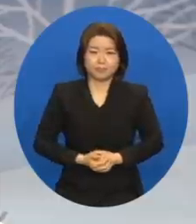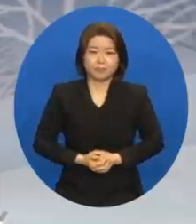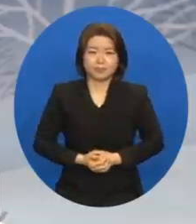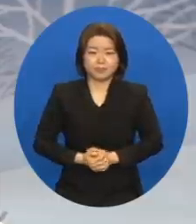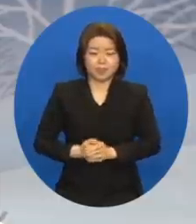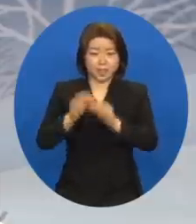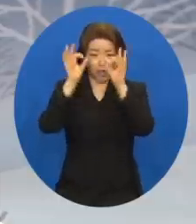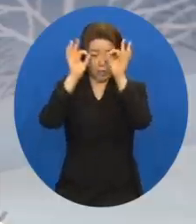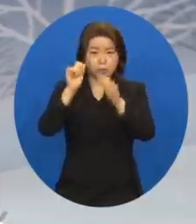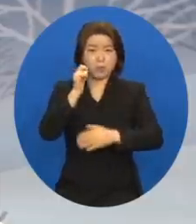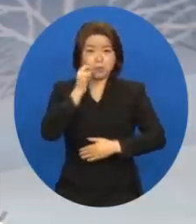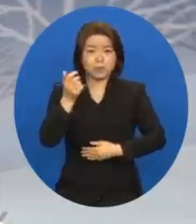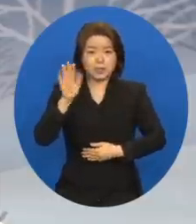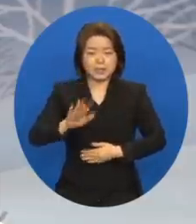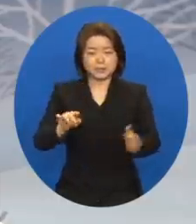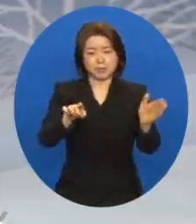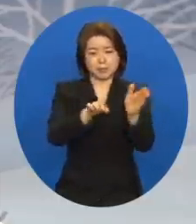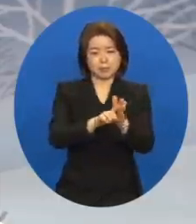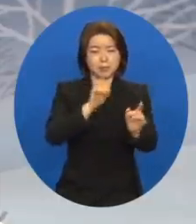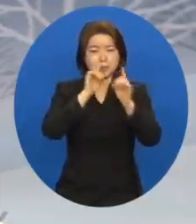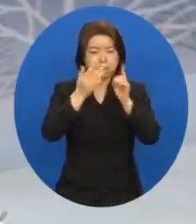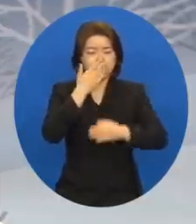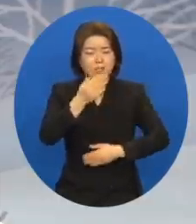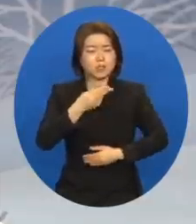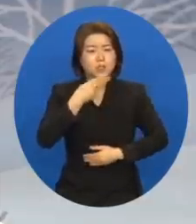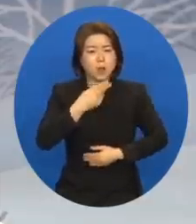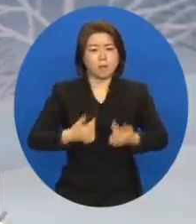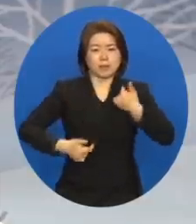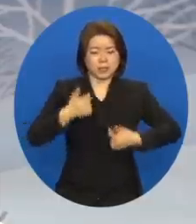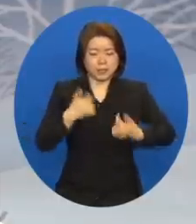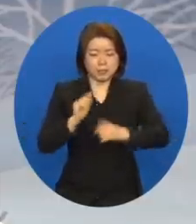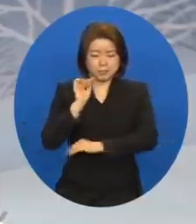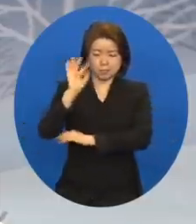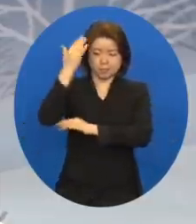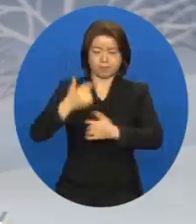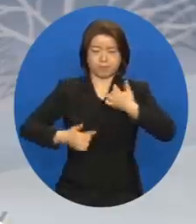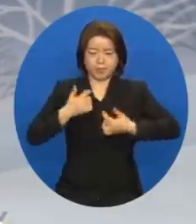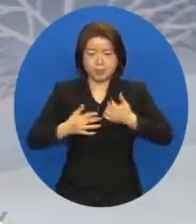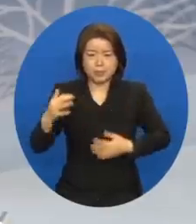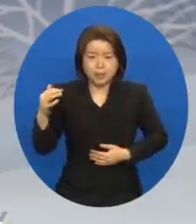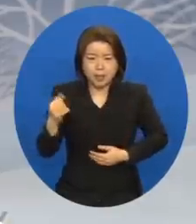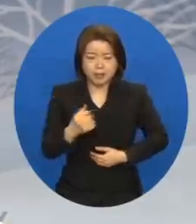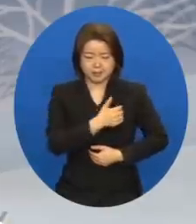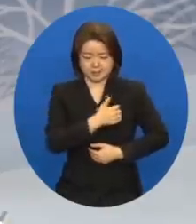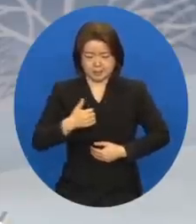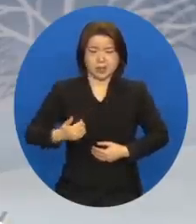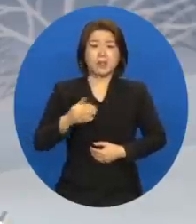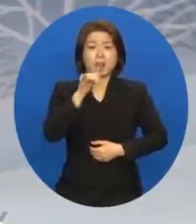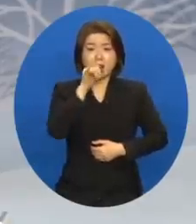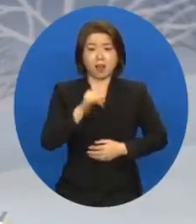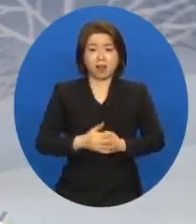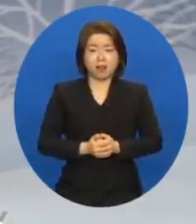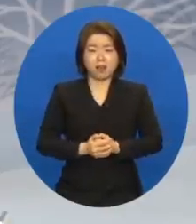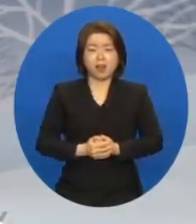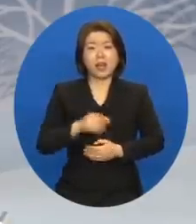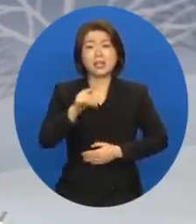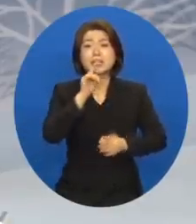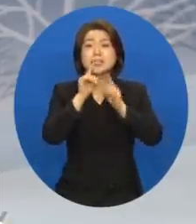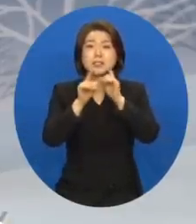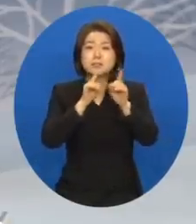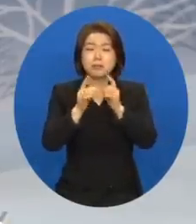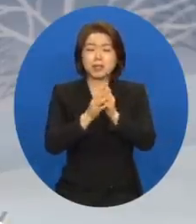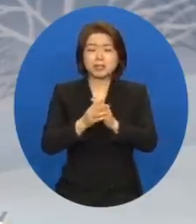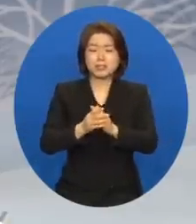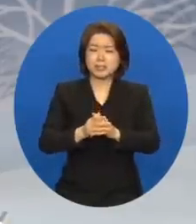보지 못하지만 믿고 말할 수 없는 기쁨, 영광스러운 즐거움으로 기뻐합니다. 이 말씀이